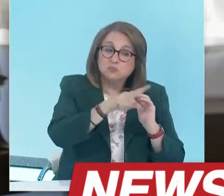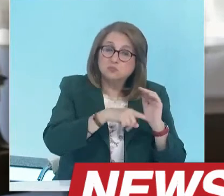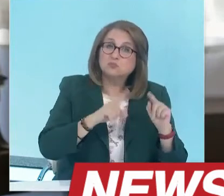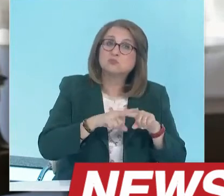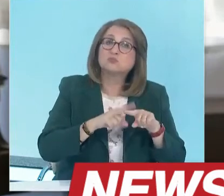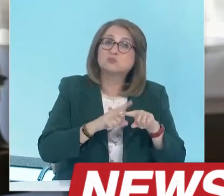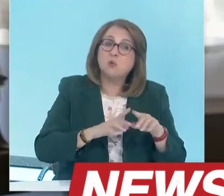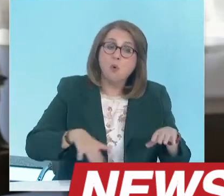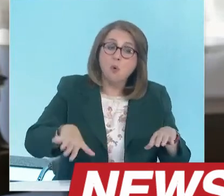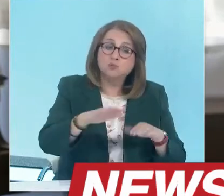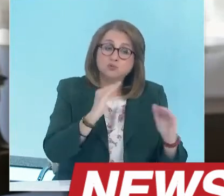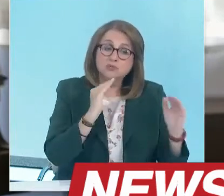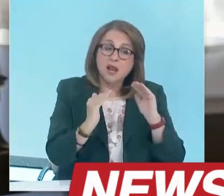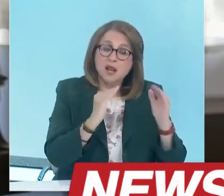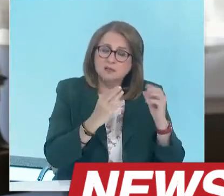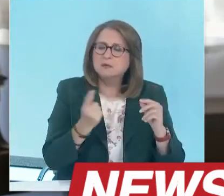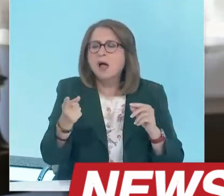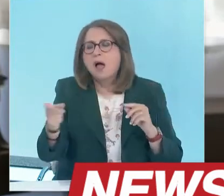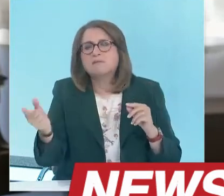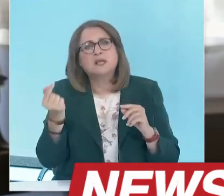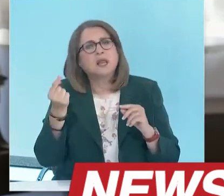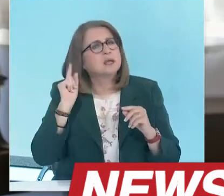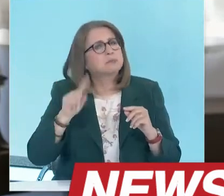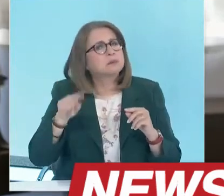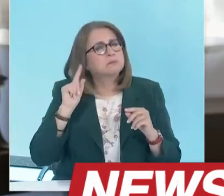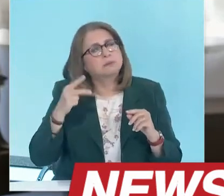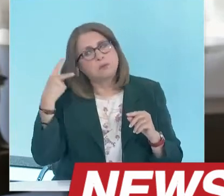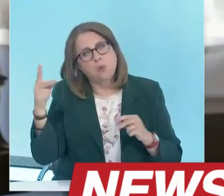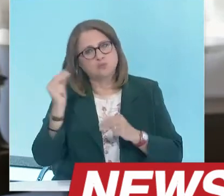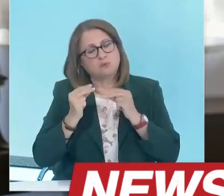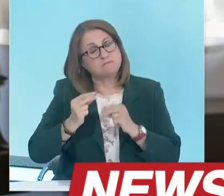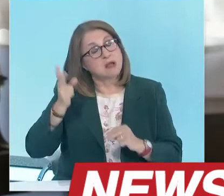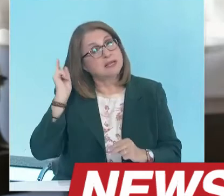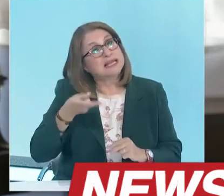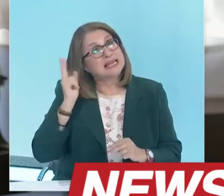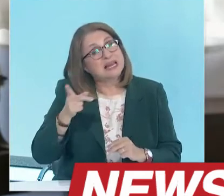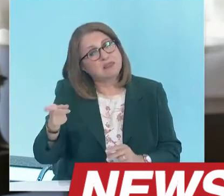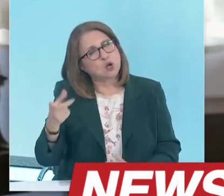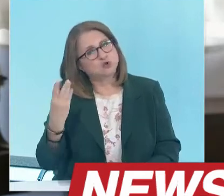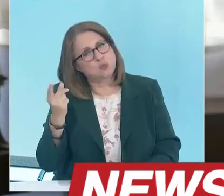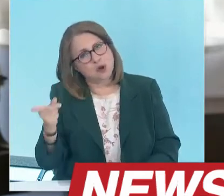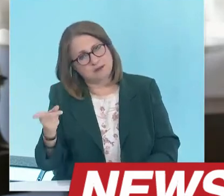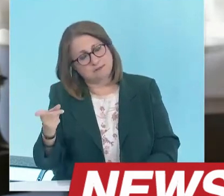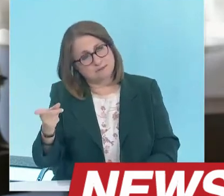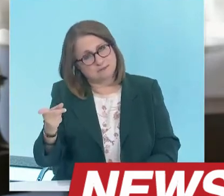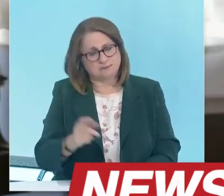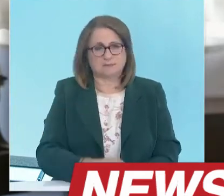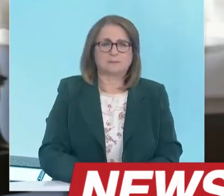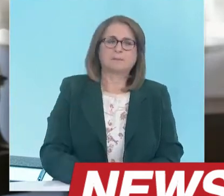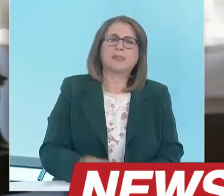Έλληνες. Επιπλέον, ακόμα και τις απαγορεύσεις που ο ίδιος επέβαλε και ο ίδιος παραβίασε, με τις ποδηλατάδες στην Πάρινθα